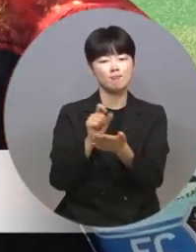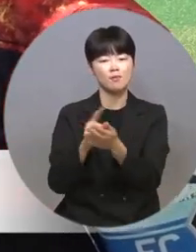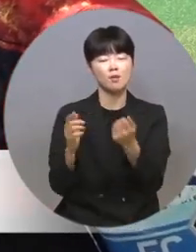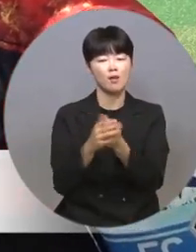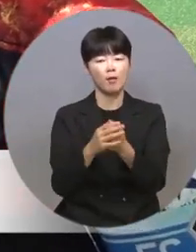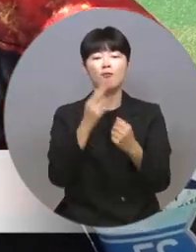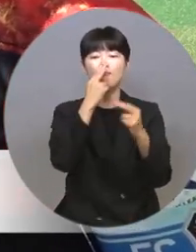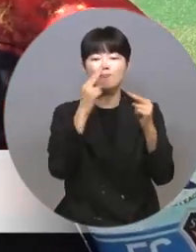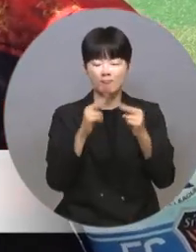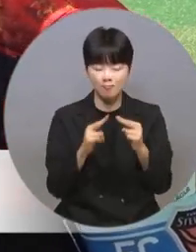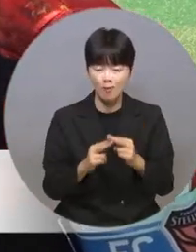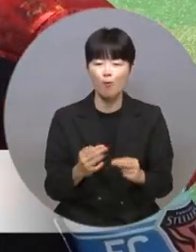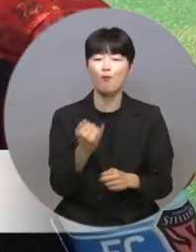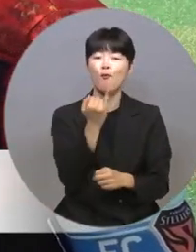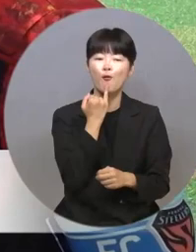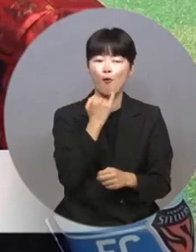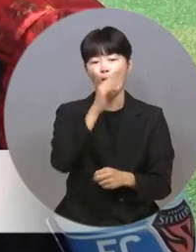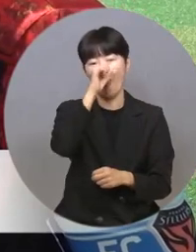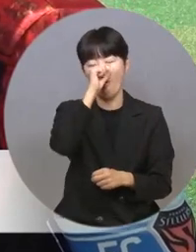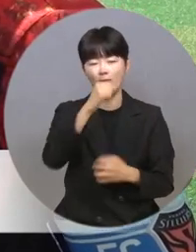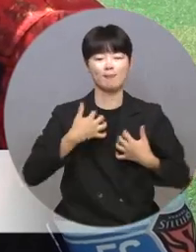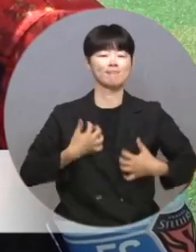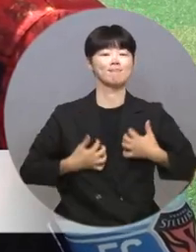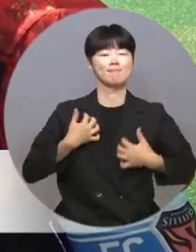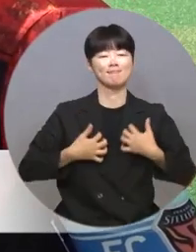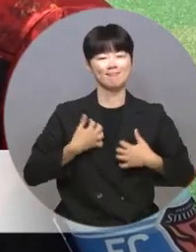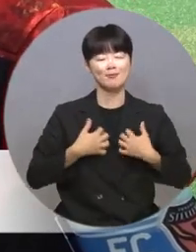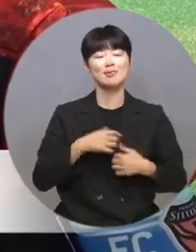서로 호흡도 맞추고